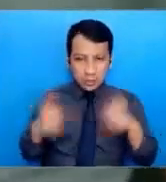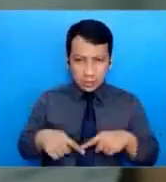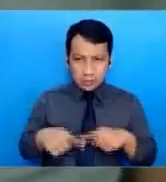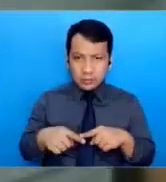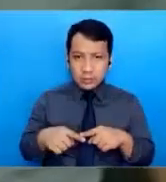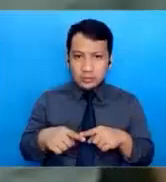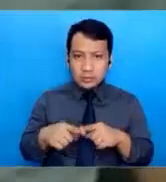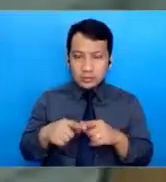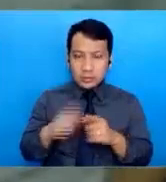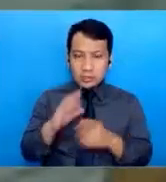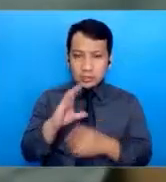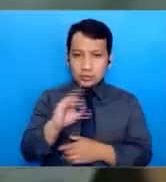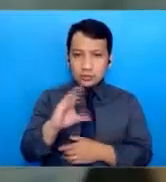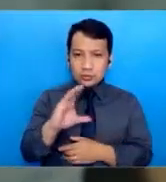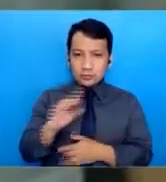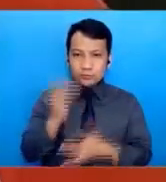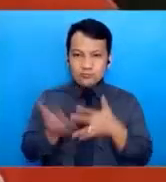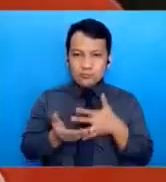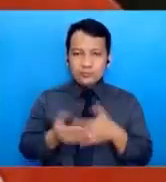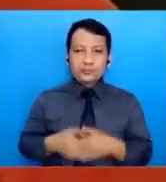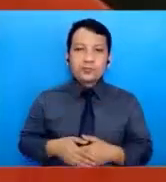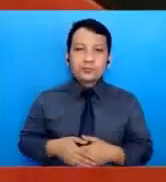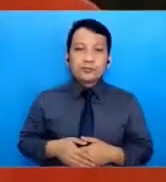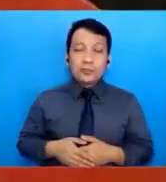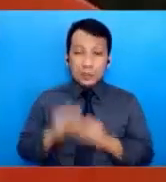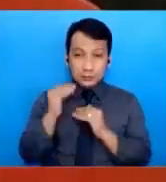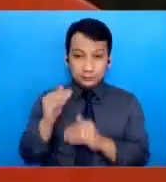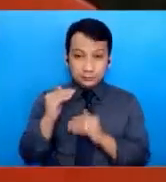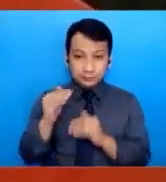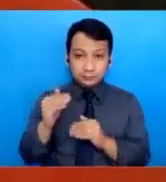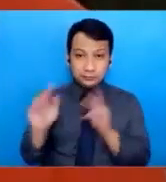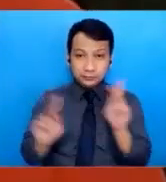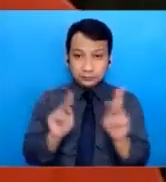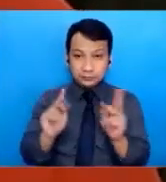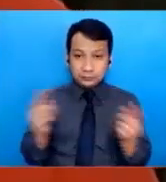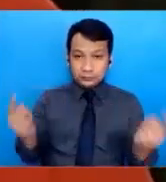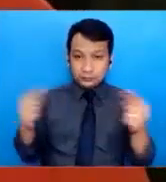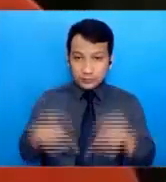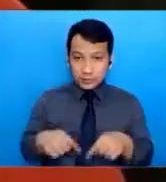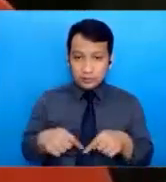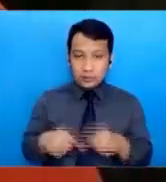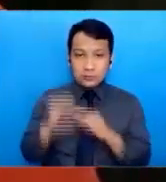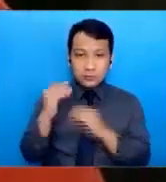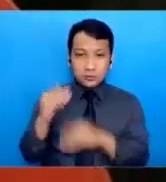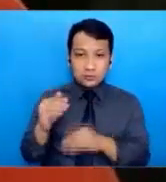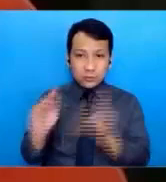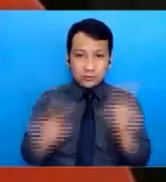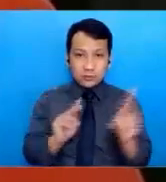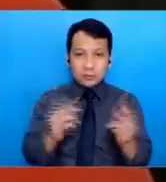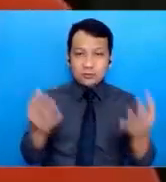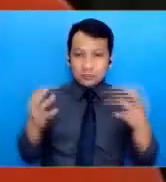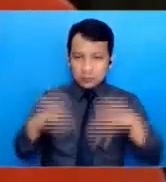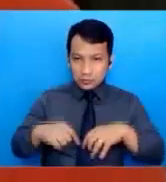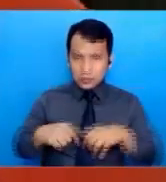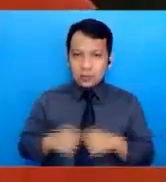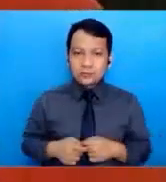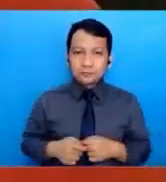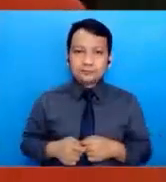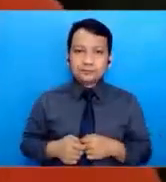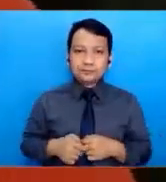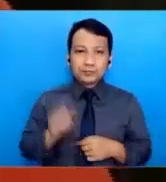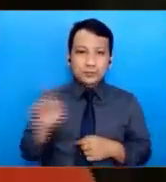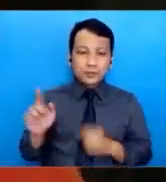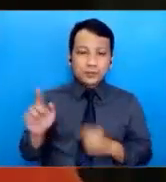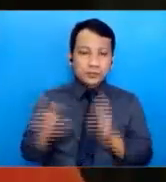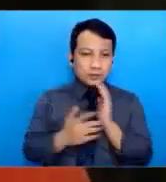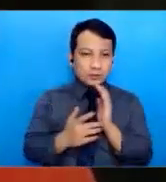filing. Well, we're limiting people from coming in, right? We're limiting people from coming in. The tent itself is wide